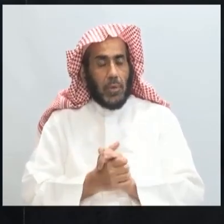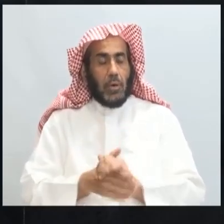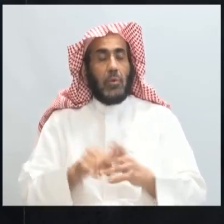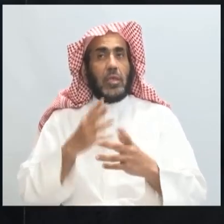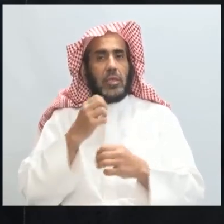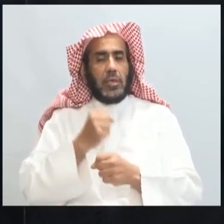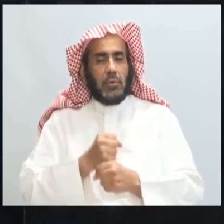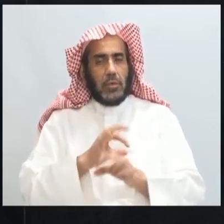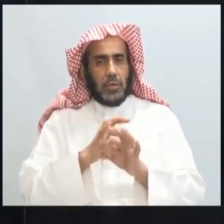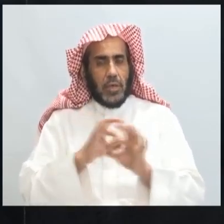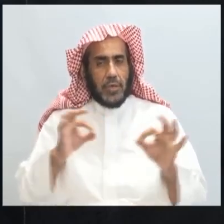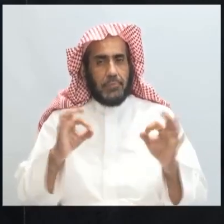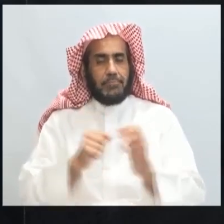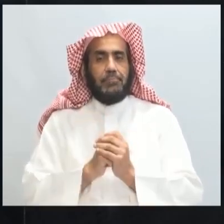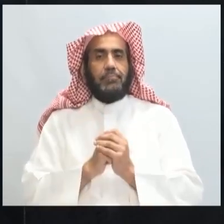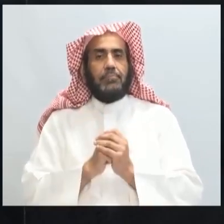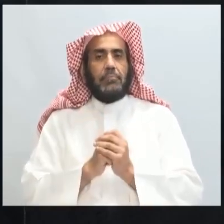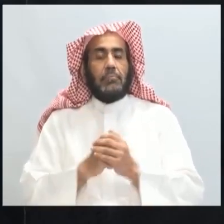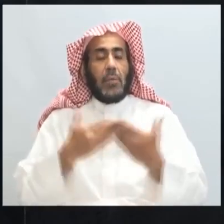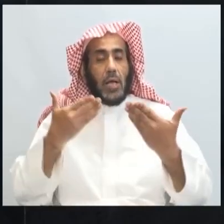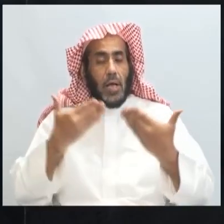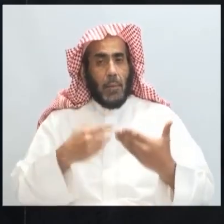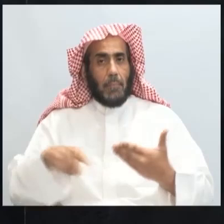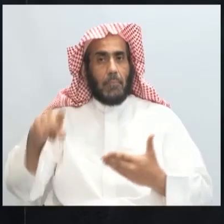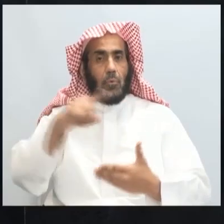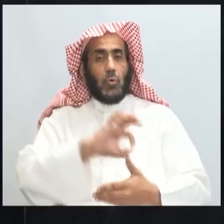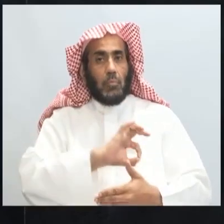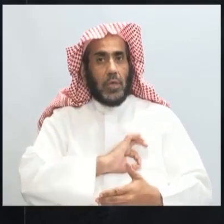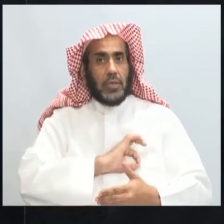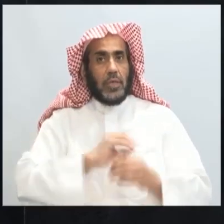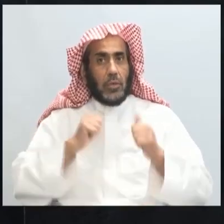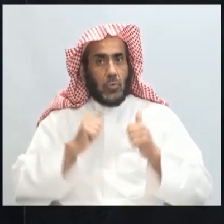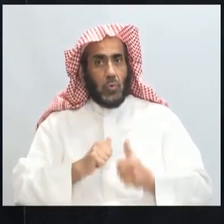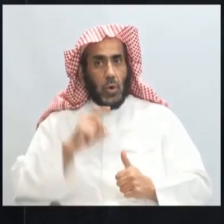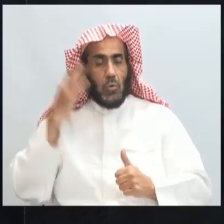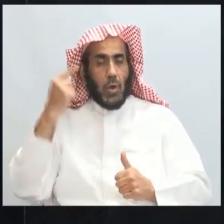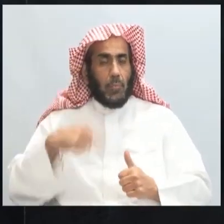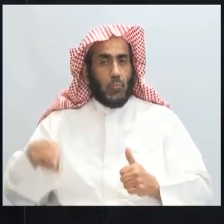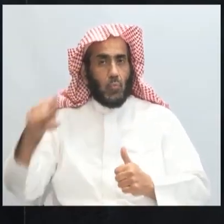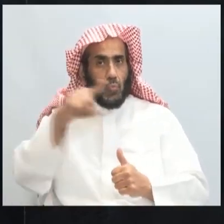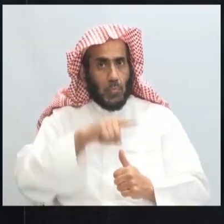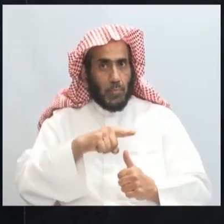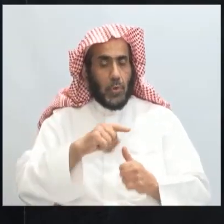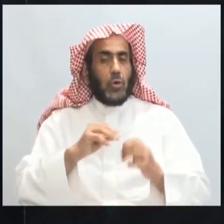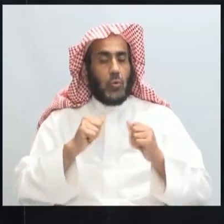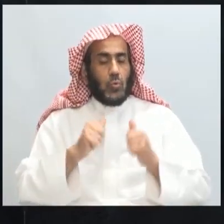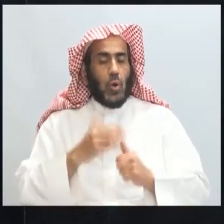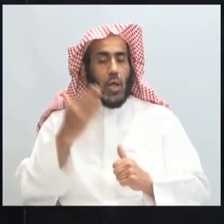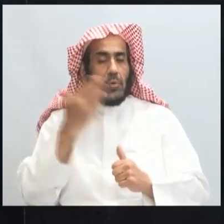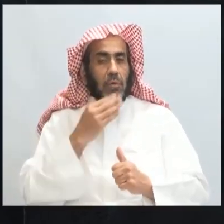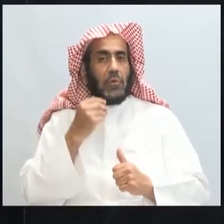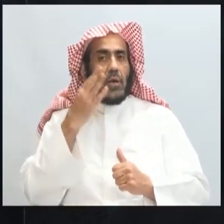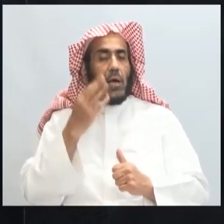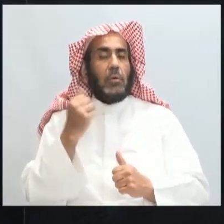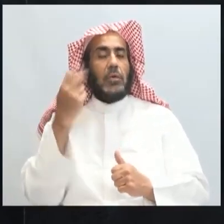وسلم تسليما كثيرا اهلا بكم اعزائي الطلاب وعزيزاتي الطالبات طلاب الصف الرابع